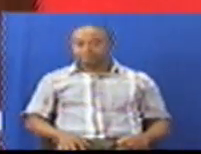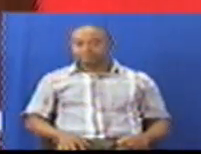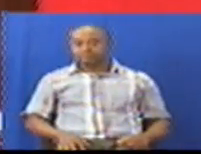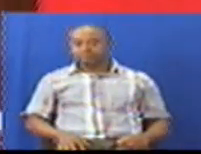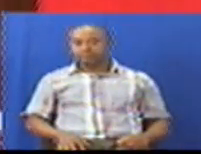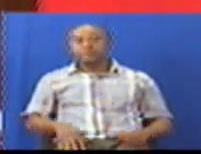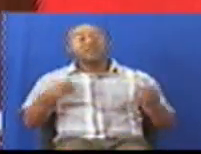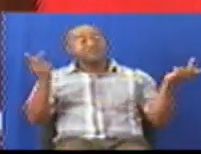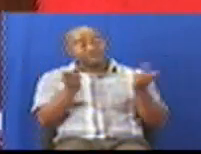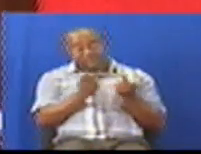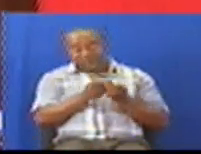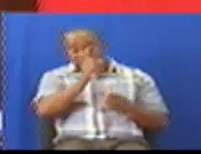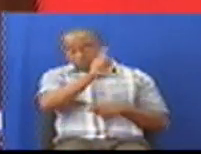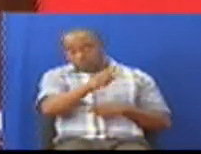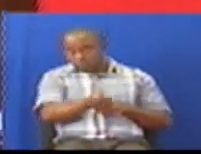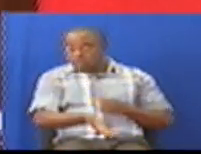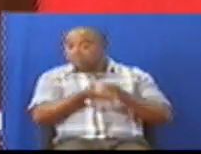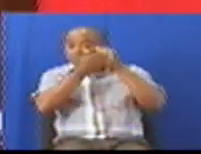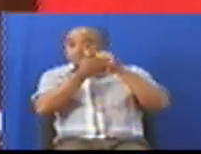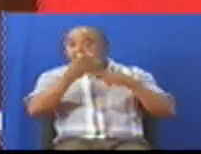wapo wasaidizi wa rais,